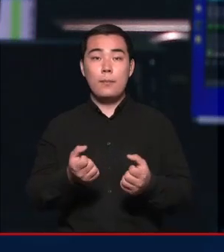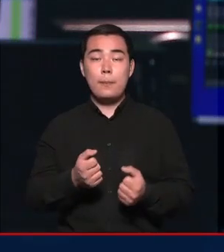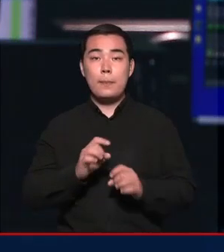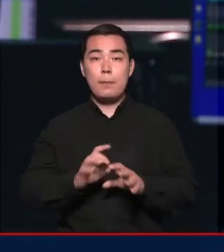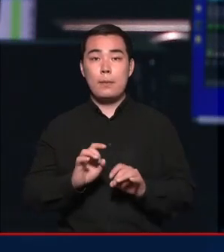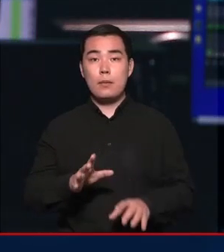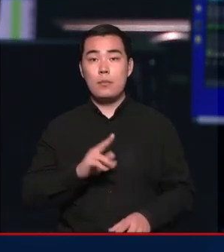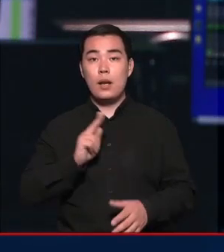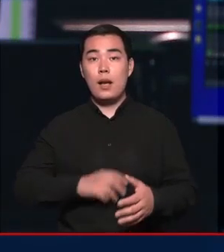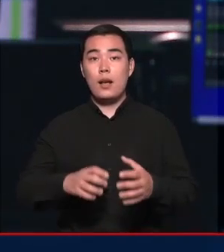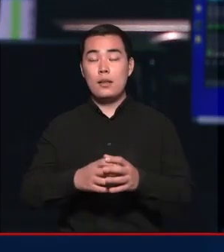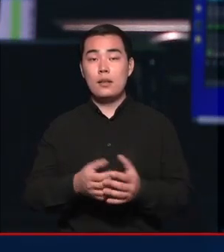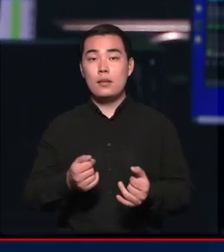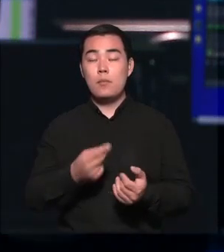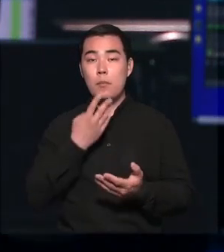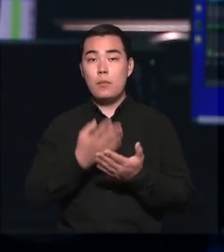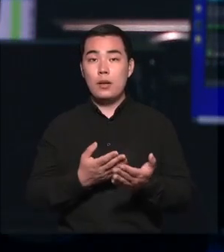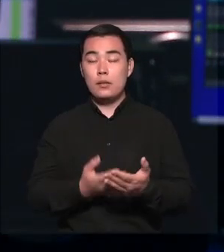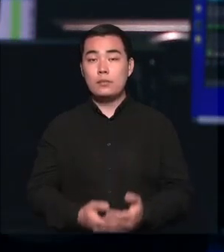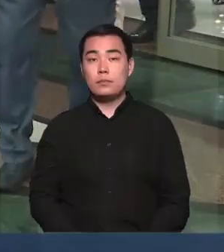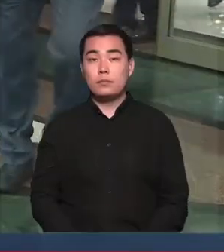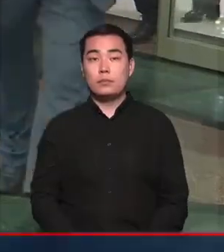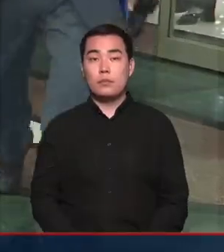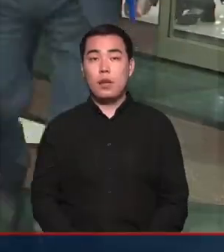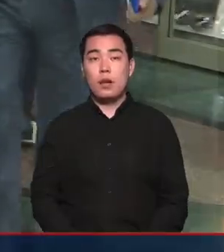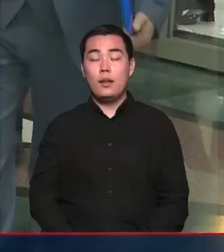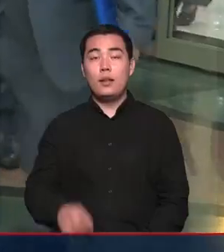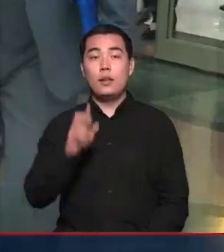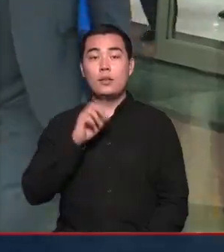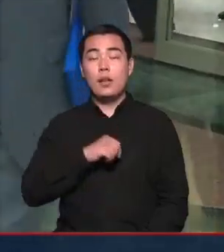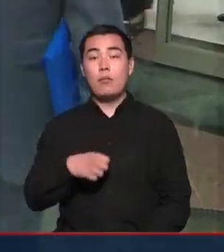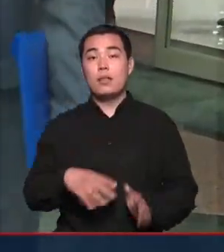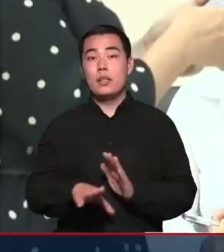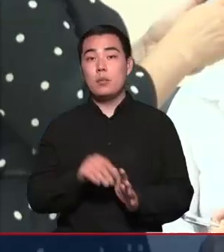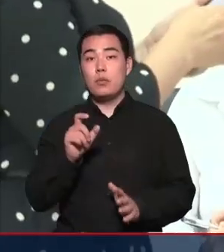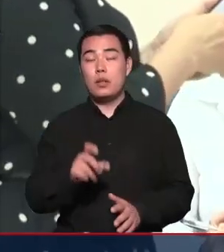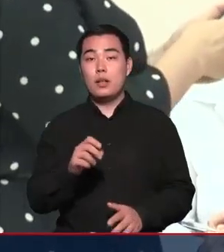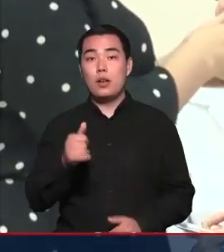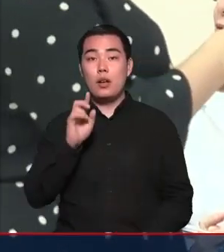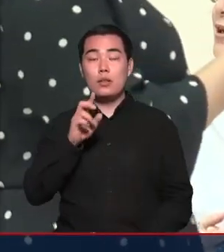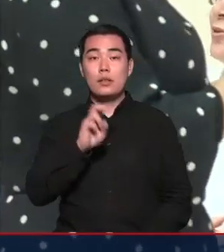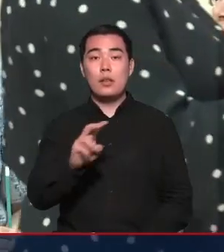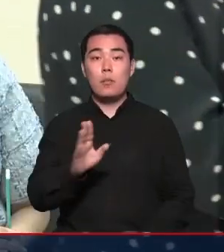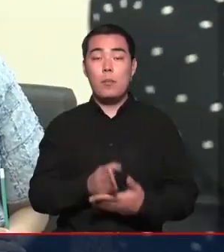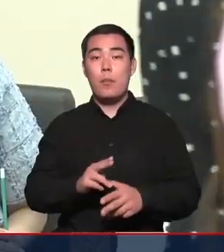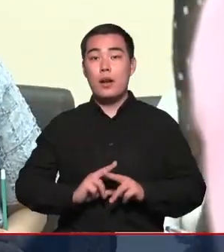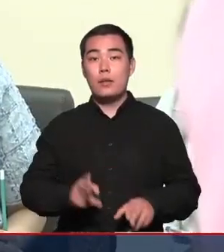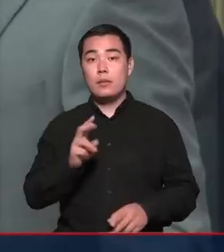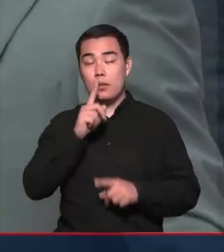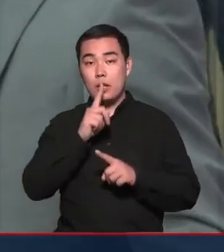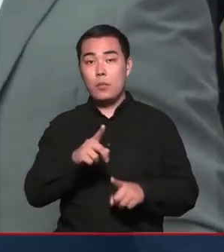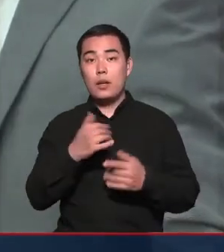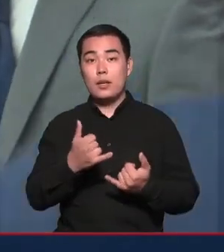жеткізді. Әріптесім саналы ғылтар қатып айтады. Ертеңнен бастап депутаттар ел аралайды. Күзге дейін парламентке келмейді. Демалысы